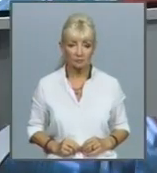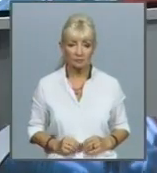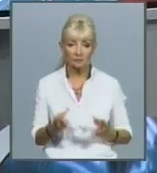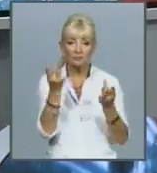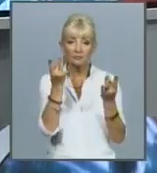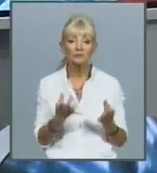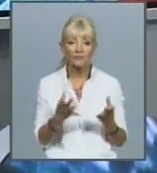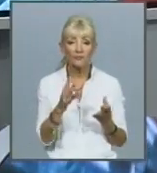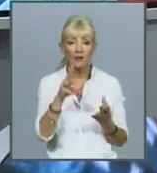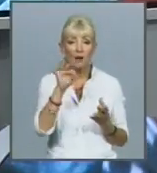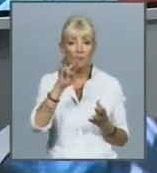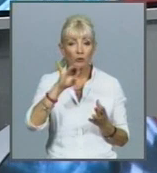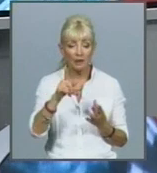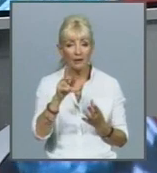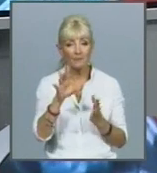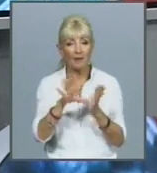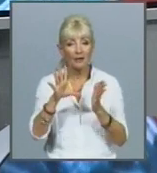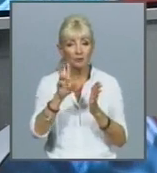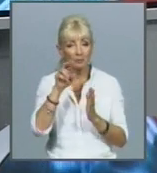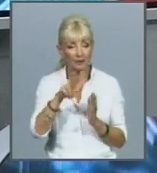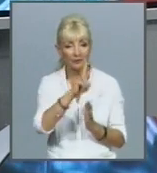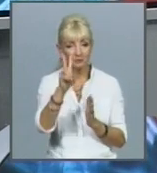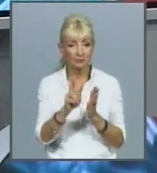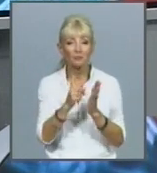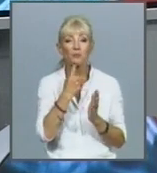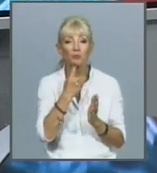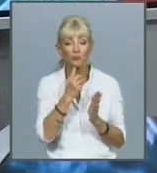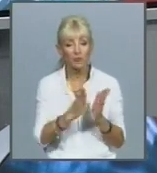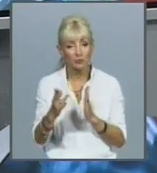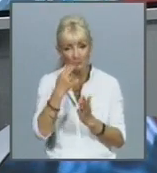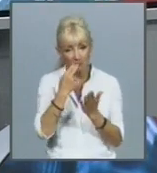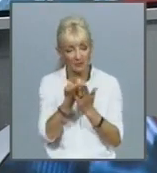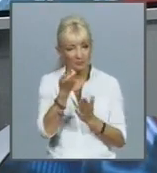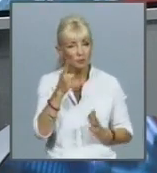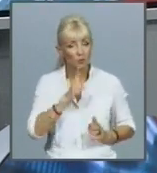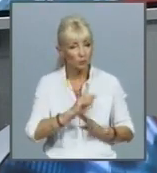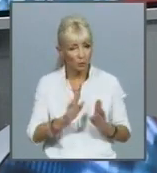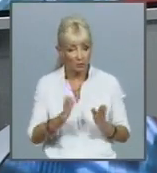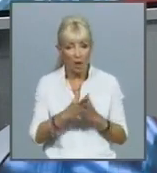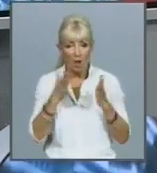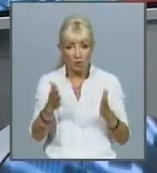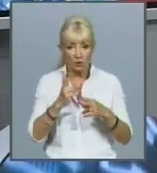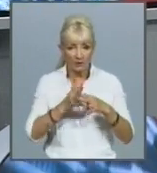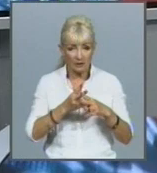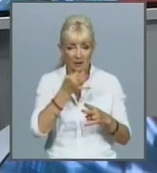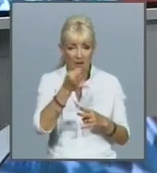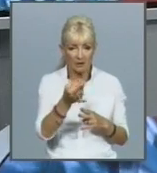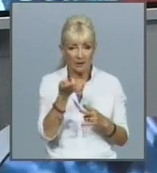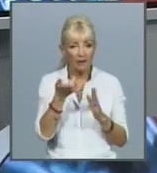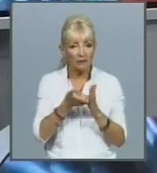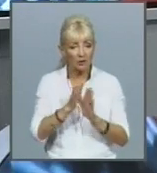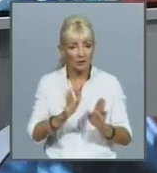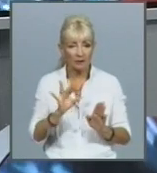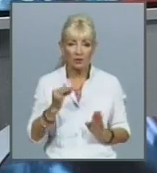Спрощена модель електронних лікарняних, яку впровадили у тестовому режимі, показала деякі незручності. Більшість лікарів виказали недоліки та